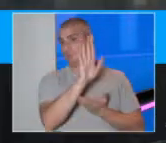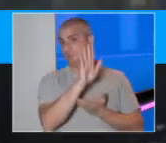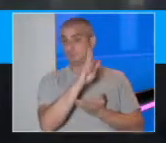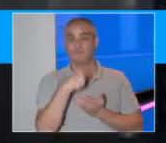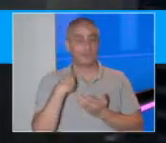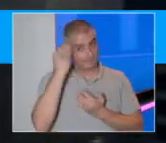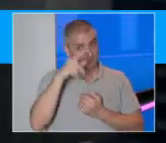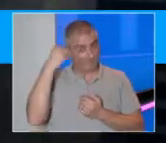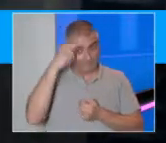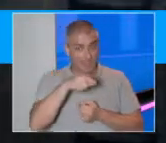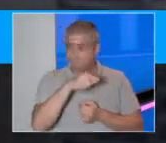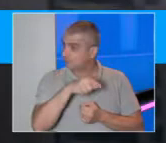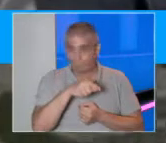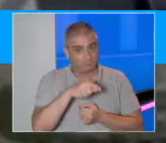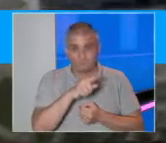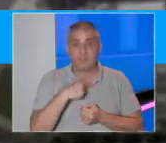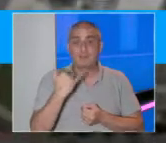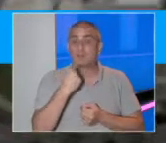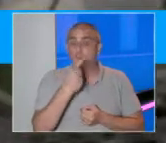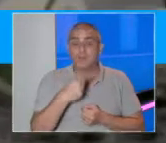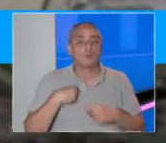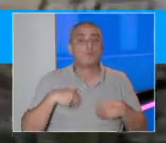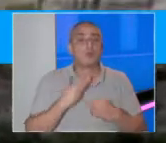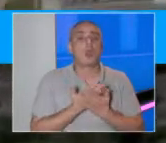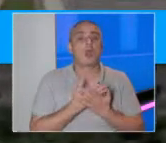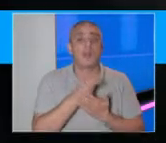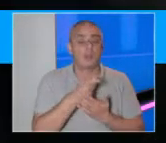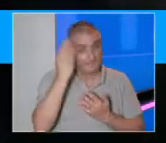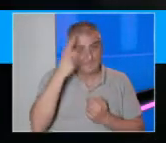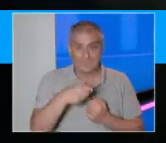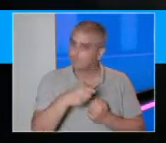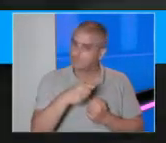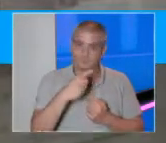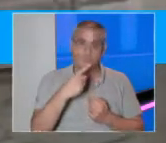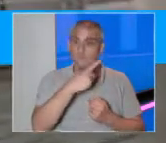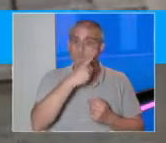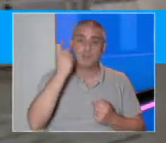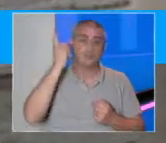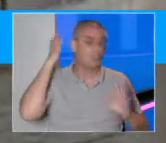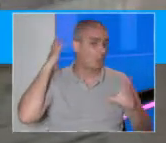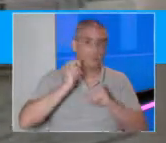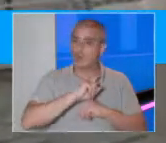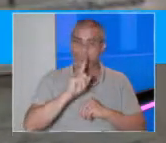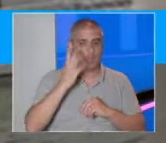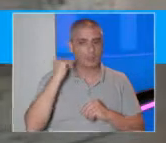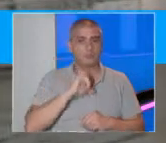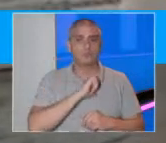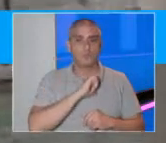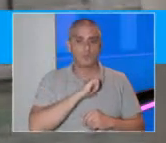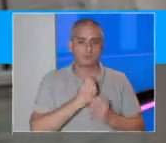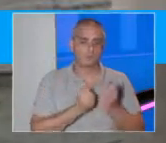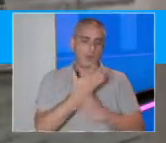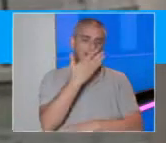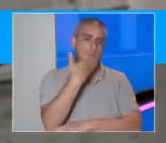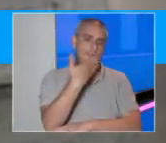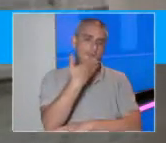להם שהפלסטינים מעולם, ככה אני אומר להם, אני מוכן להוכיח לכם שהפלסטינים במאה השנים האחרונות מעולם לא היו מעוניינים